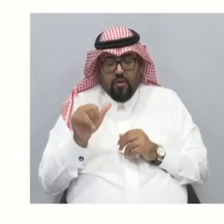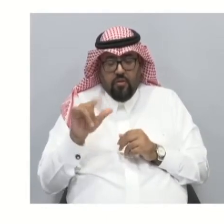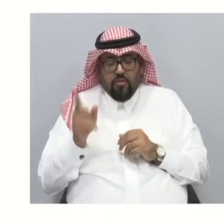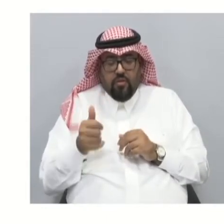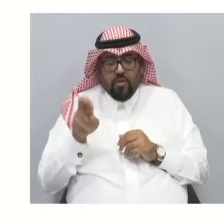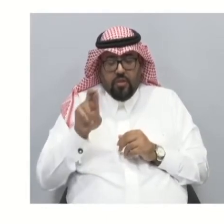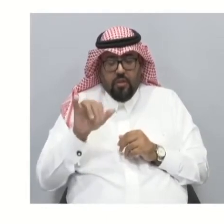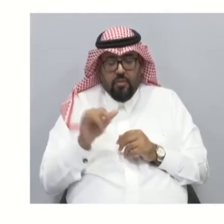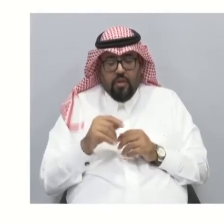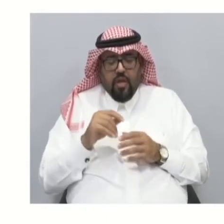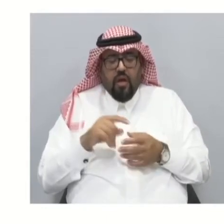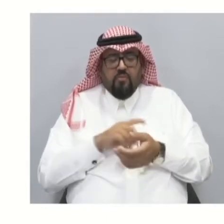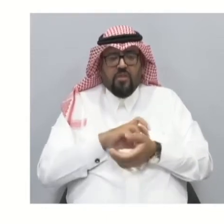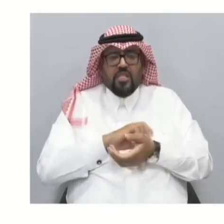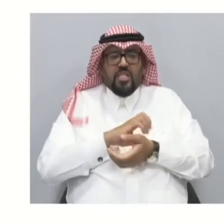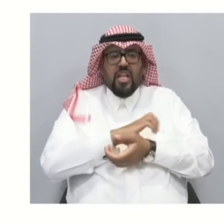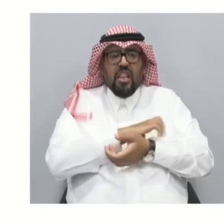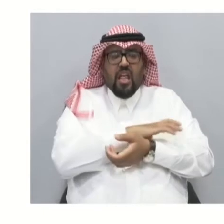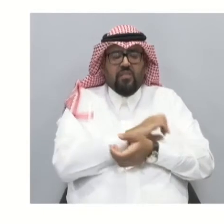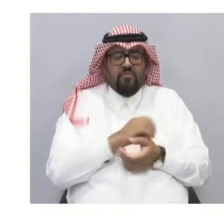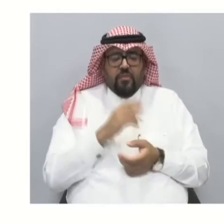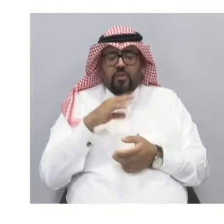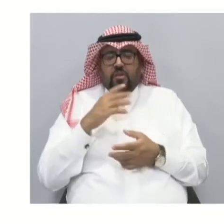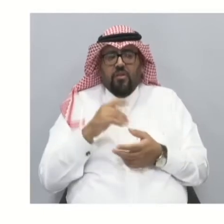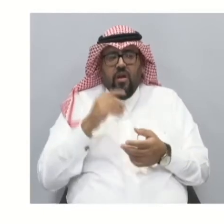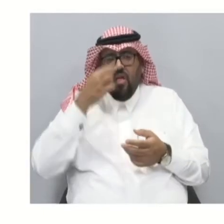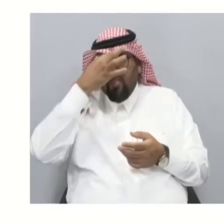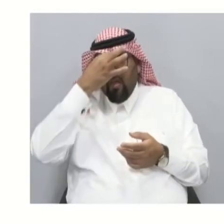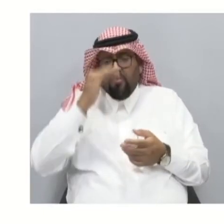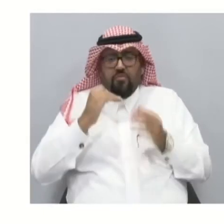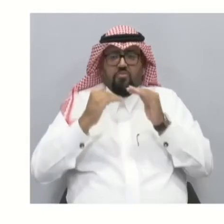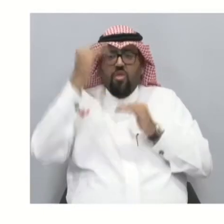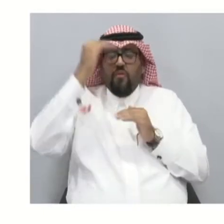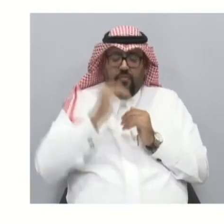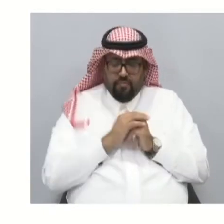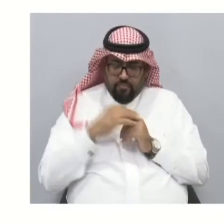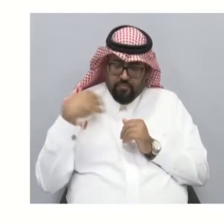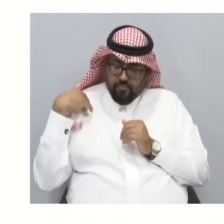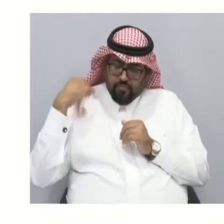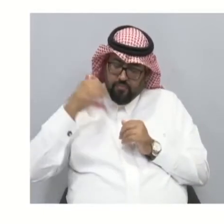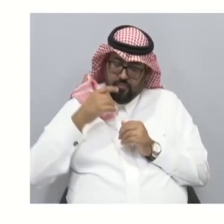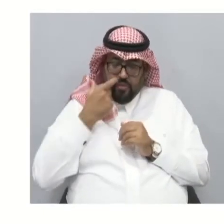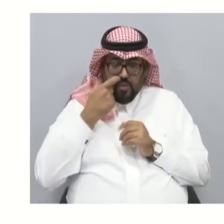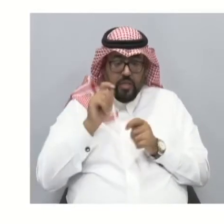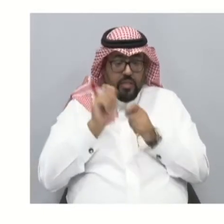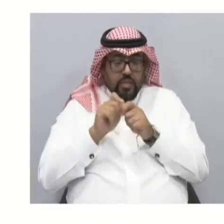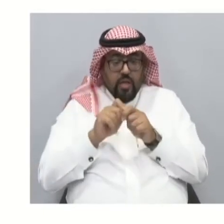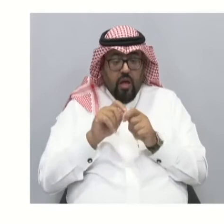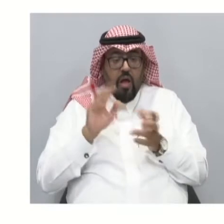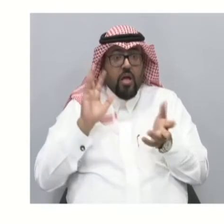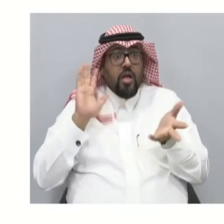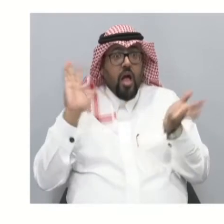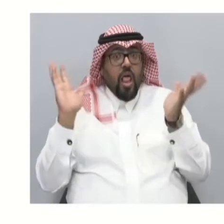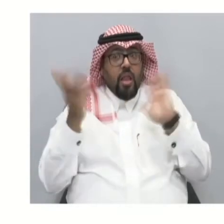التي تسبب أمراضا سرطانية وأوراما خبيثة وارتفاعا في ضغط الدم. لذا أوصت منظمة الصحة